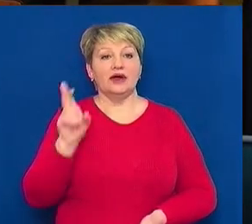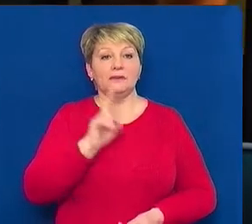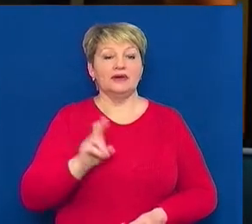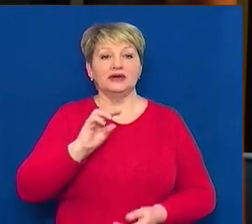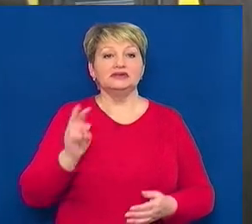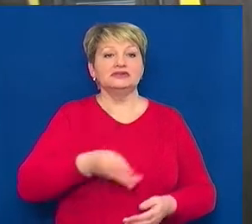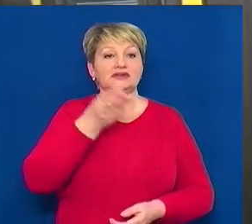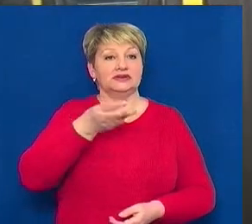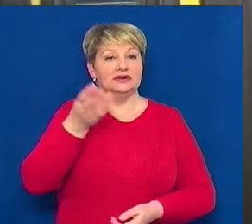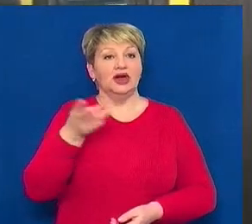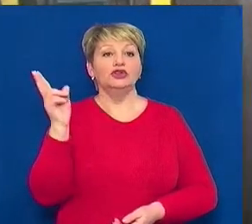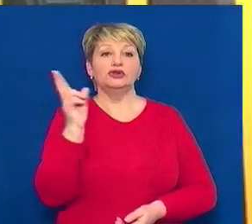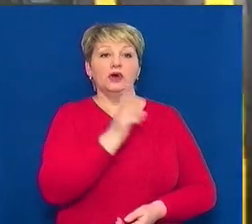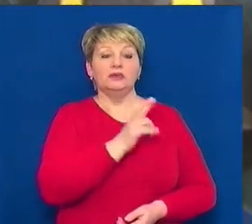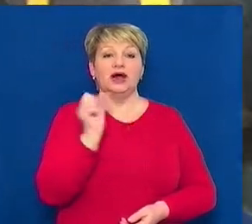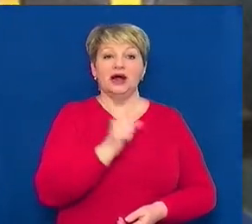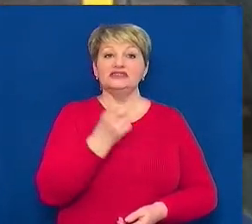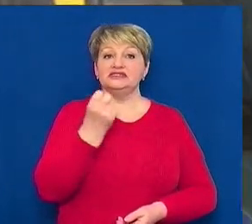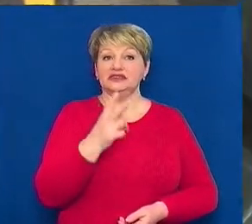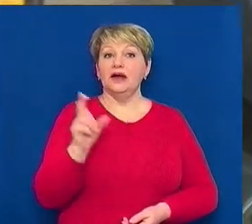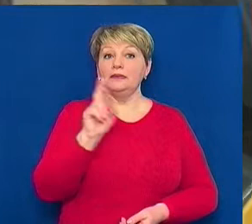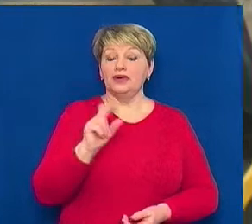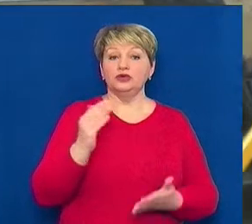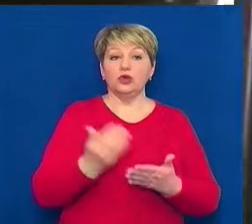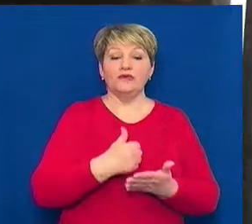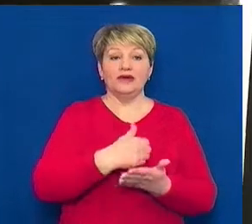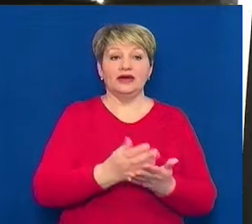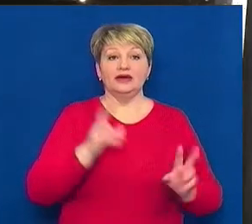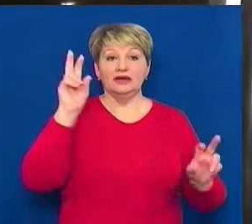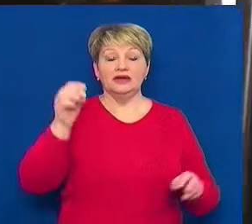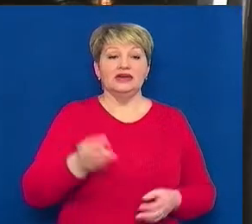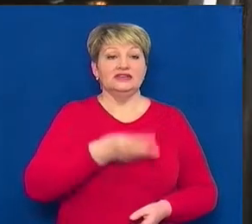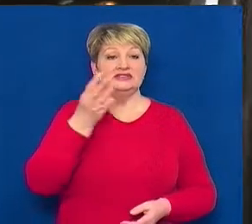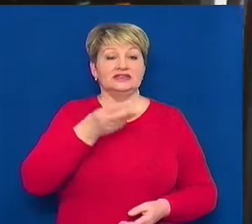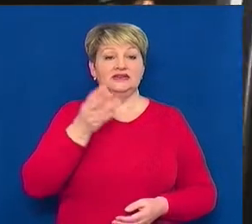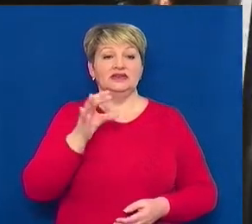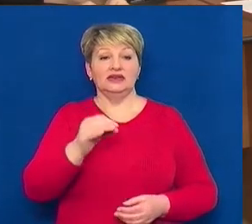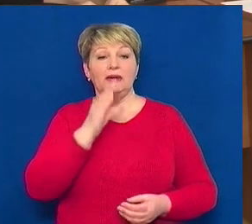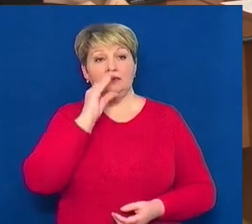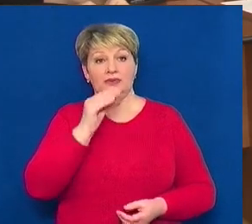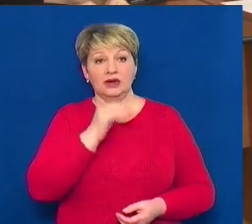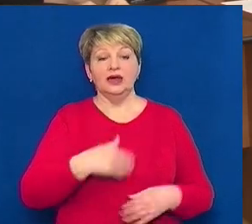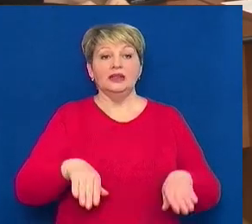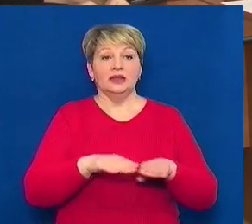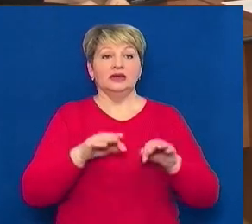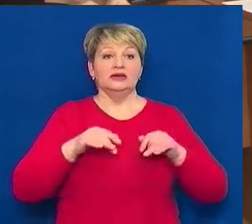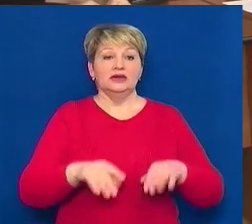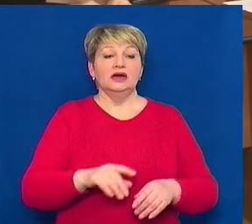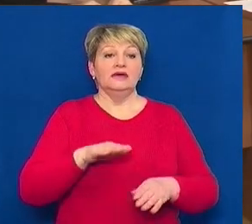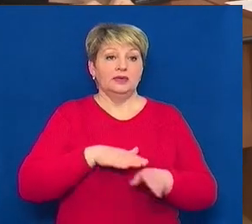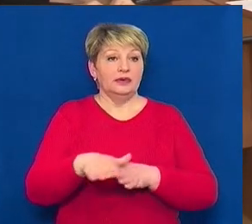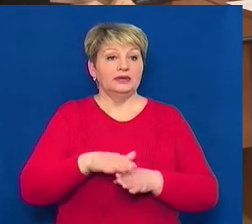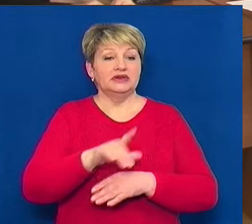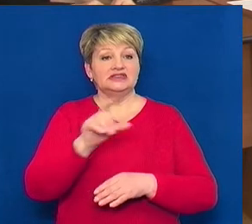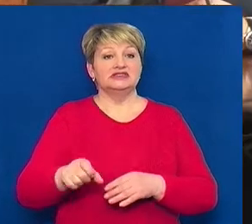салони тролейбусів, а з 13 березня компанія «Нова якість» дезінфікує громадський транспорт. Такі заходи здійснюють за вказівкою